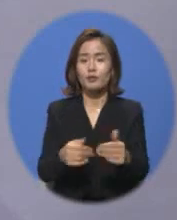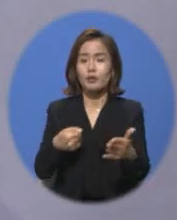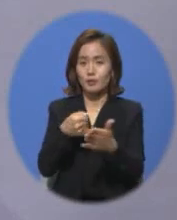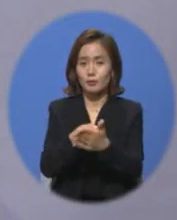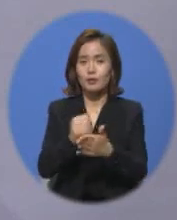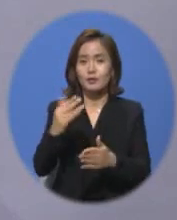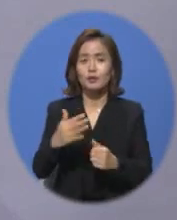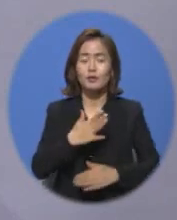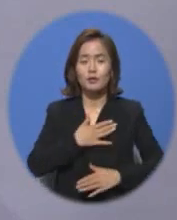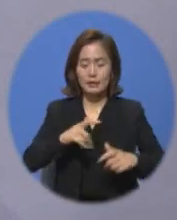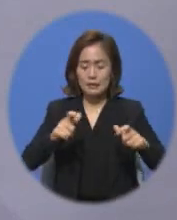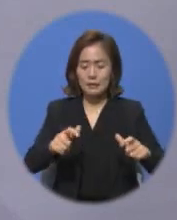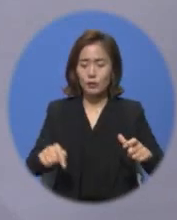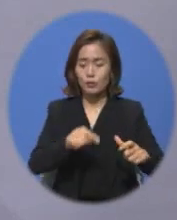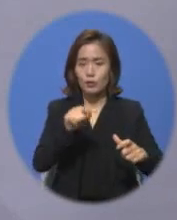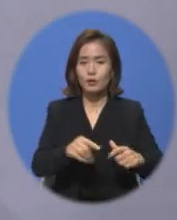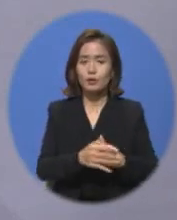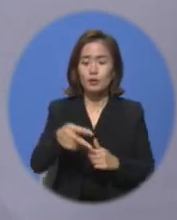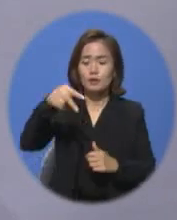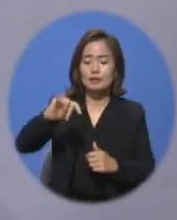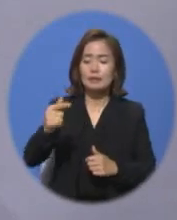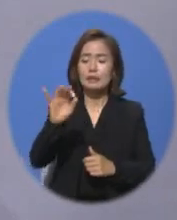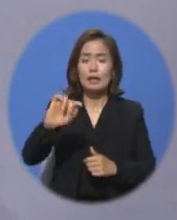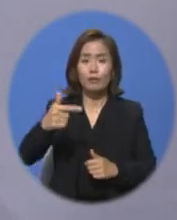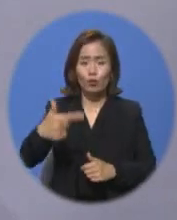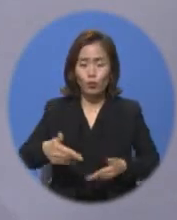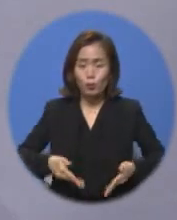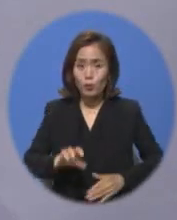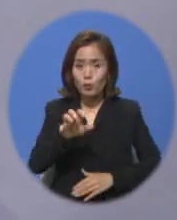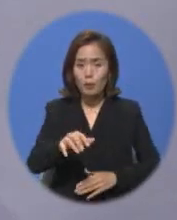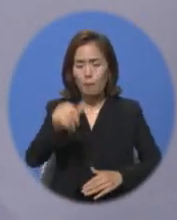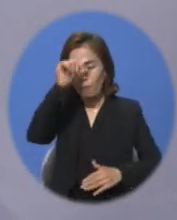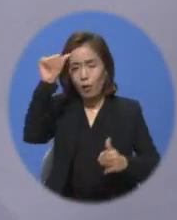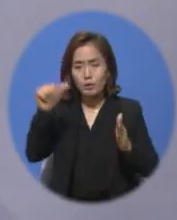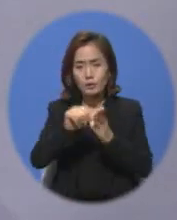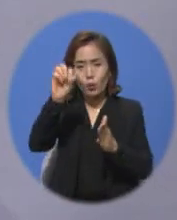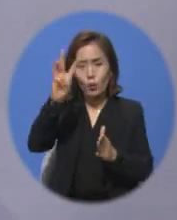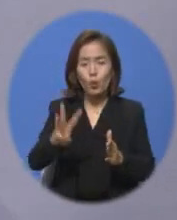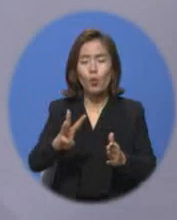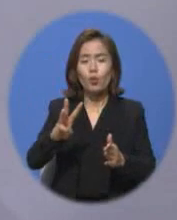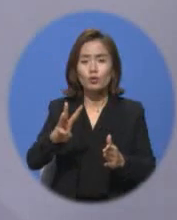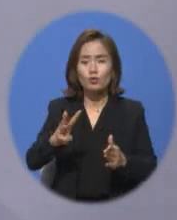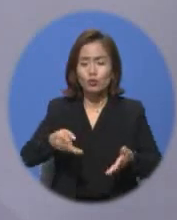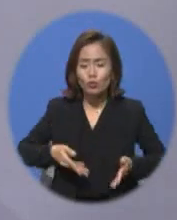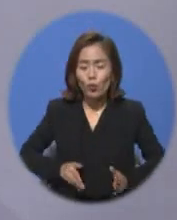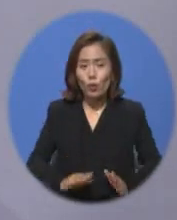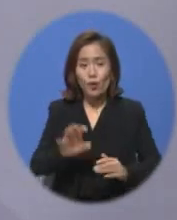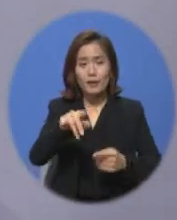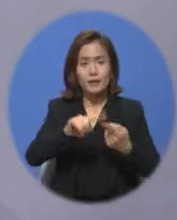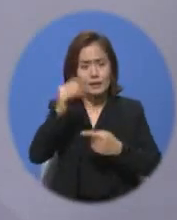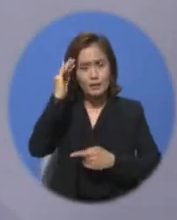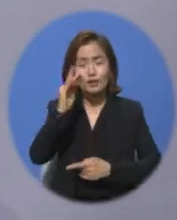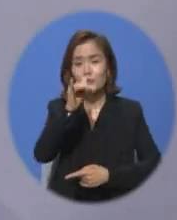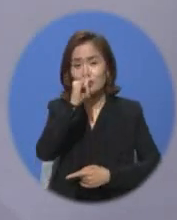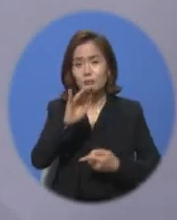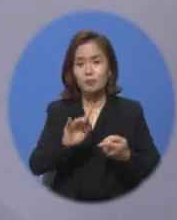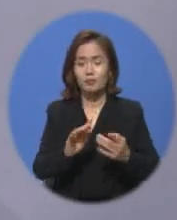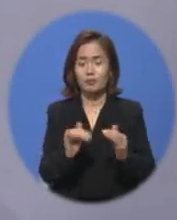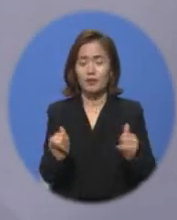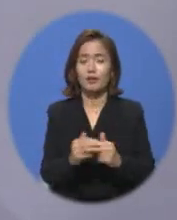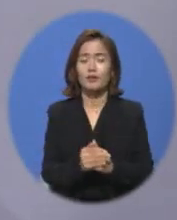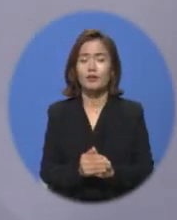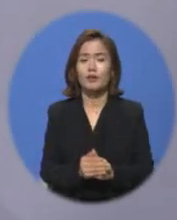해낼수있다는자신감을가지고나섰습니다.이지역신안동토박이로서 저는평생고향을 그리워하며살아왔습니다.저는